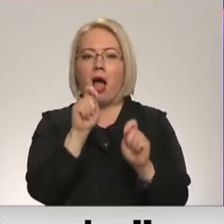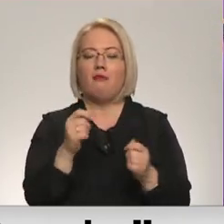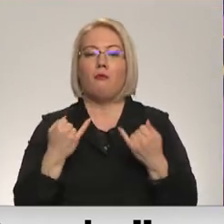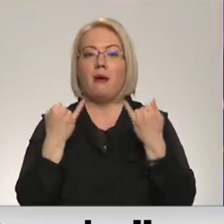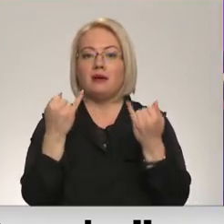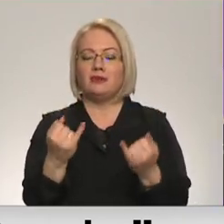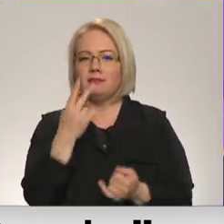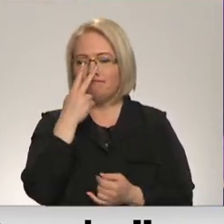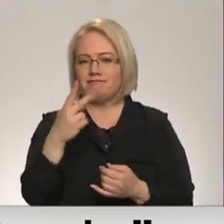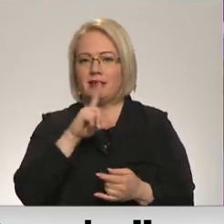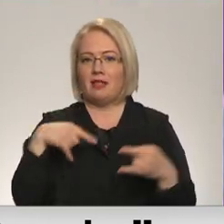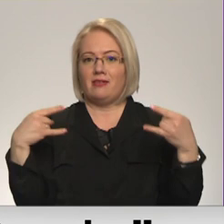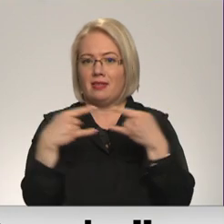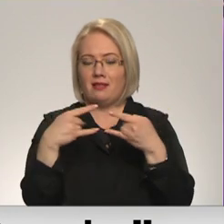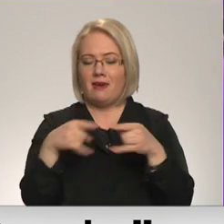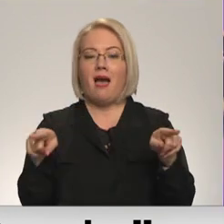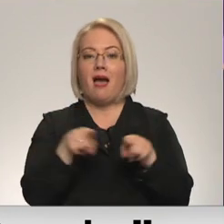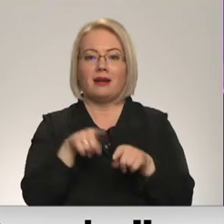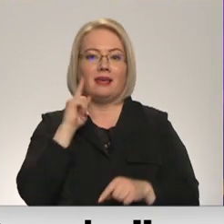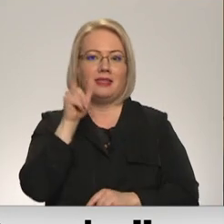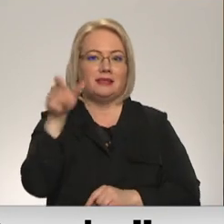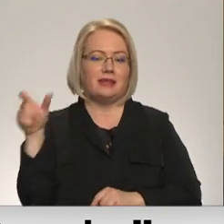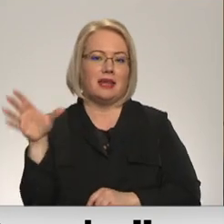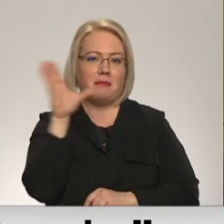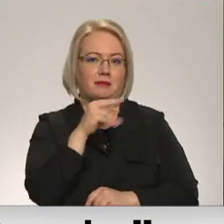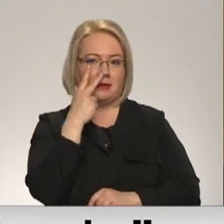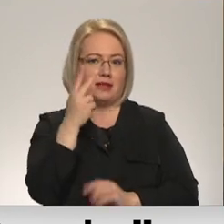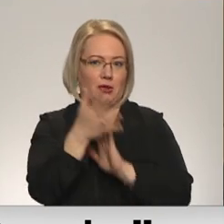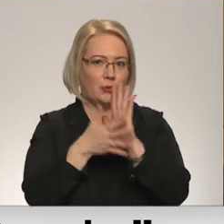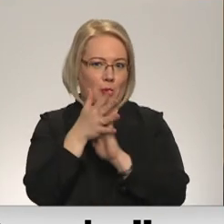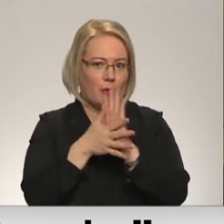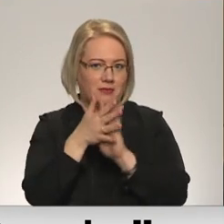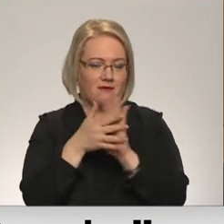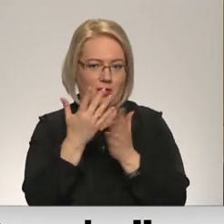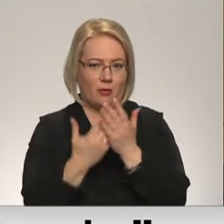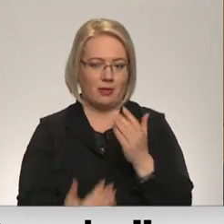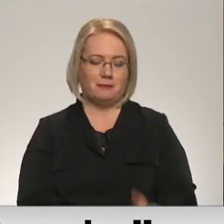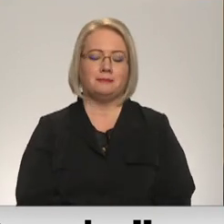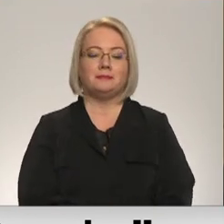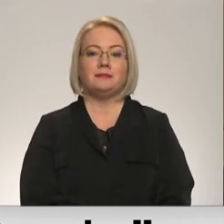vērot Latvijas televīzijas pirmajā kanālā rīt pulksten 21:05.